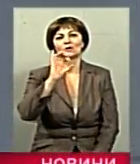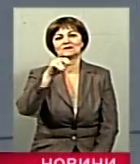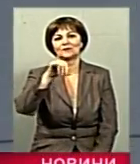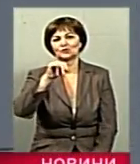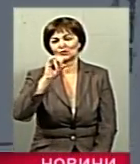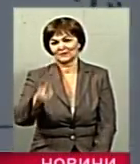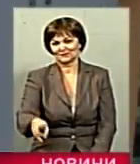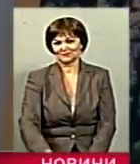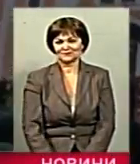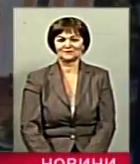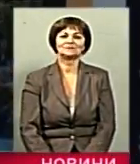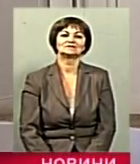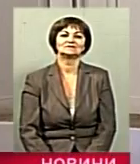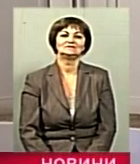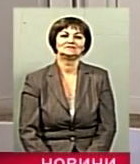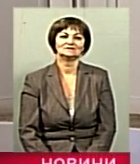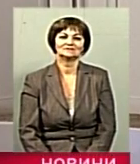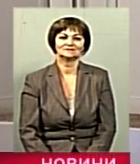Новини Житомирщини.